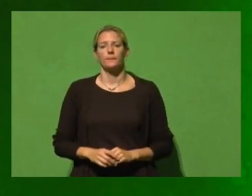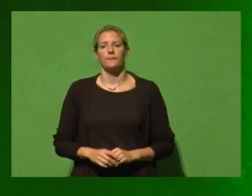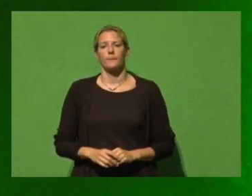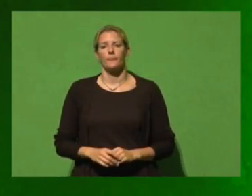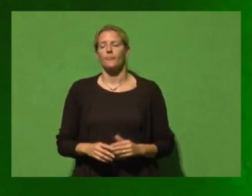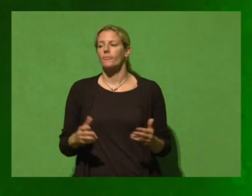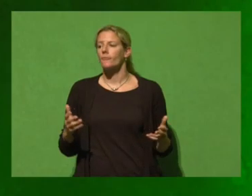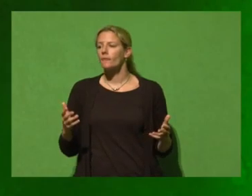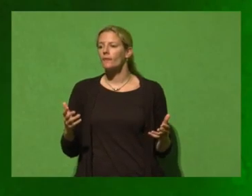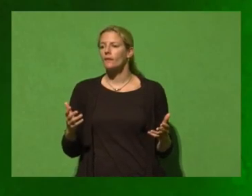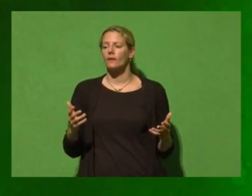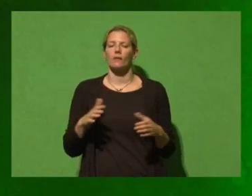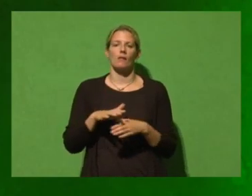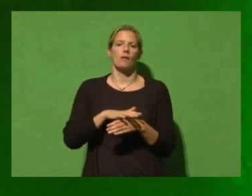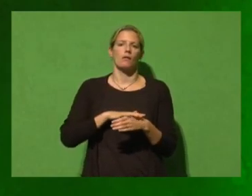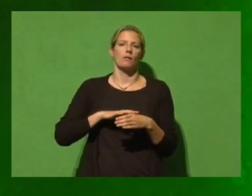Ja, was den Bereich